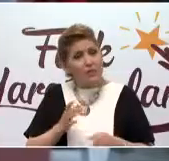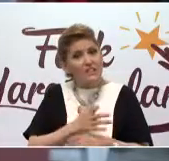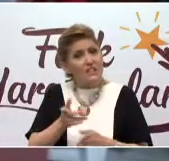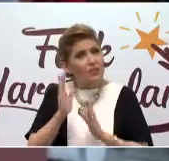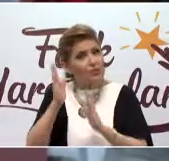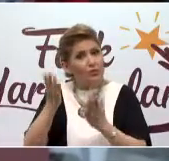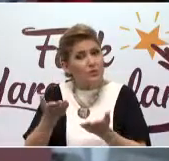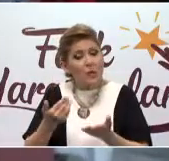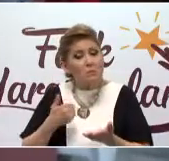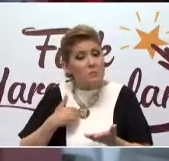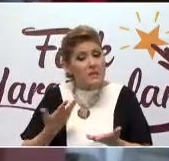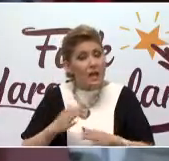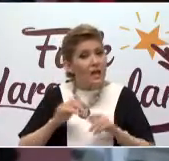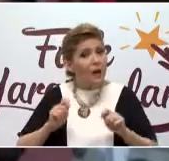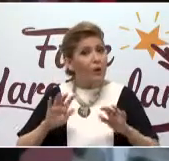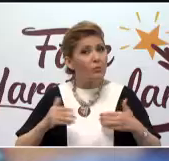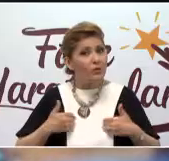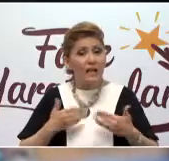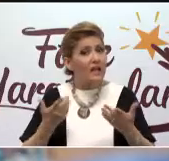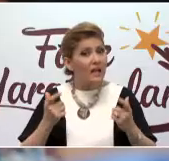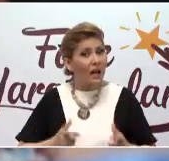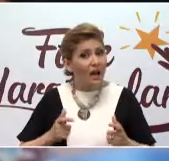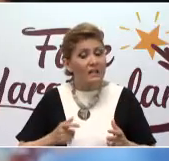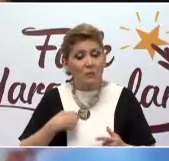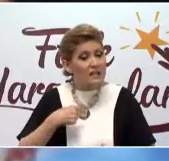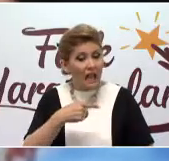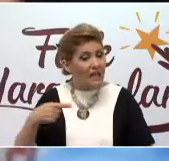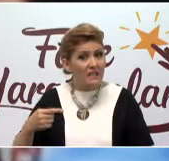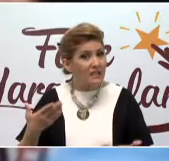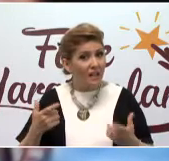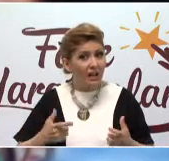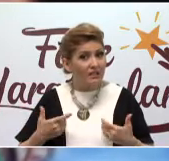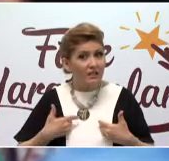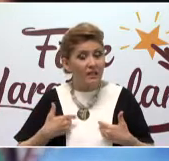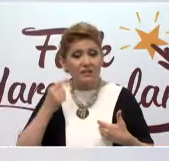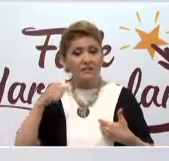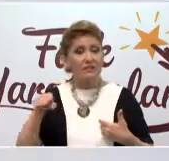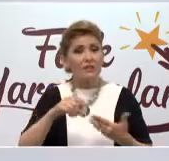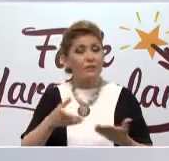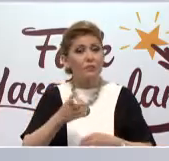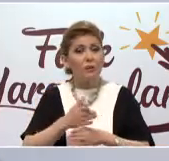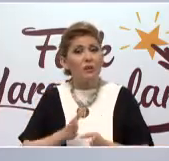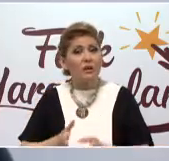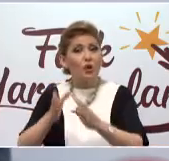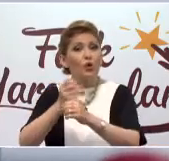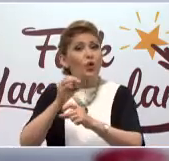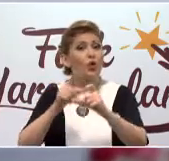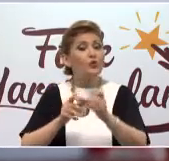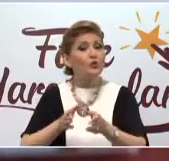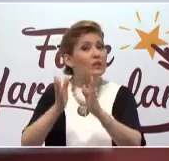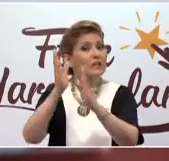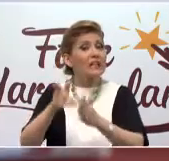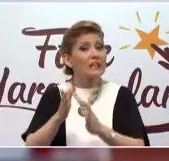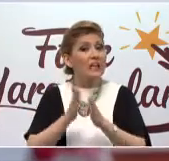gidiyorlar? Biz neyi yapamıyoruz ya da nerede eksik kalıyoruz bütün bu insanların bu göç yollarının devam ediyor